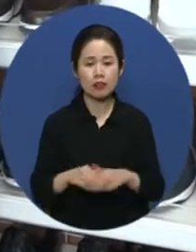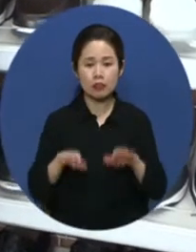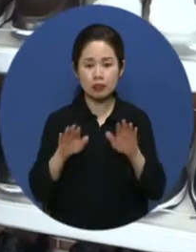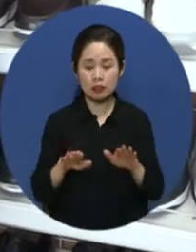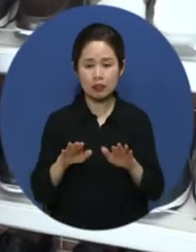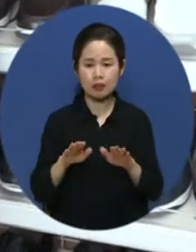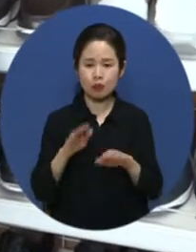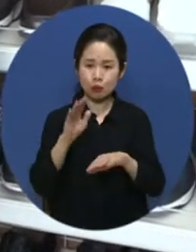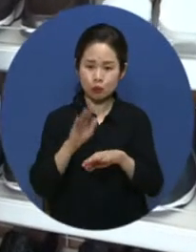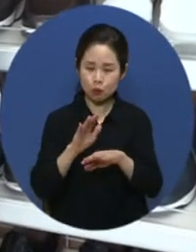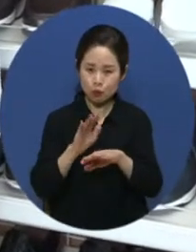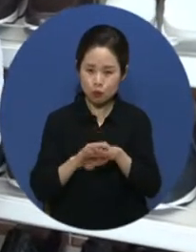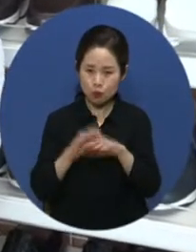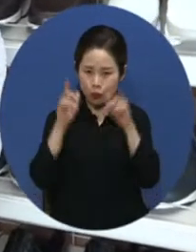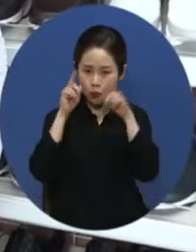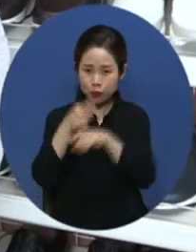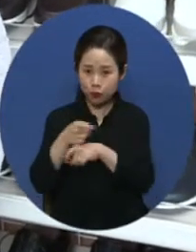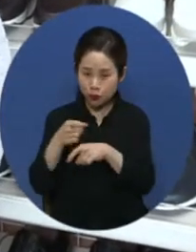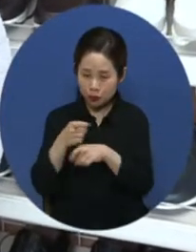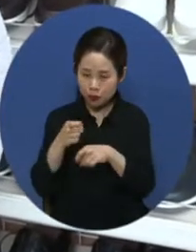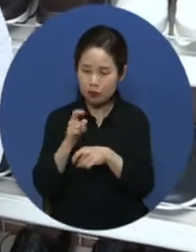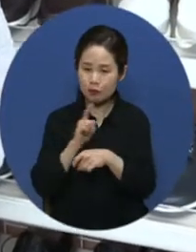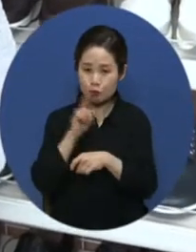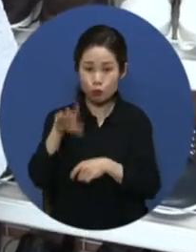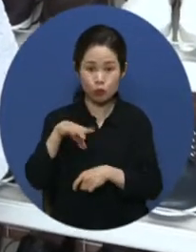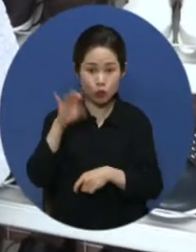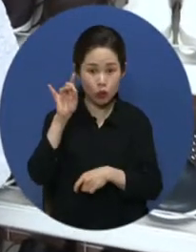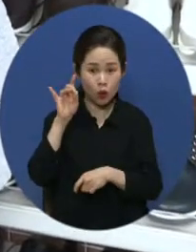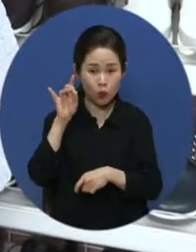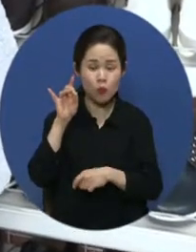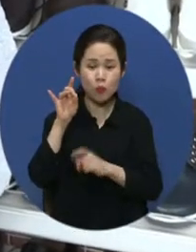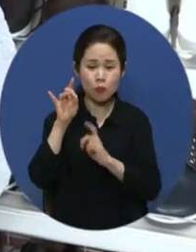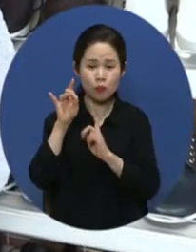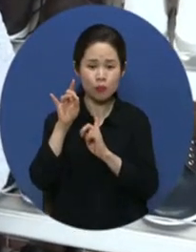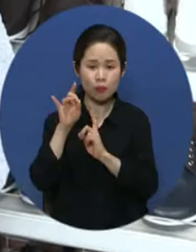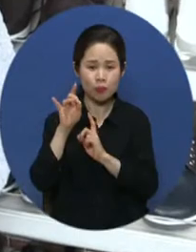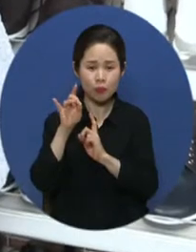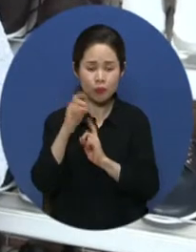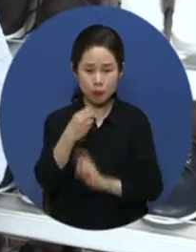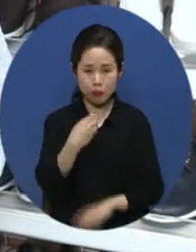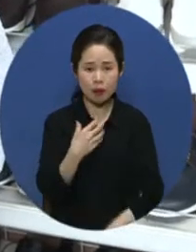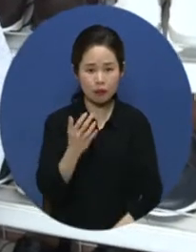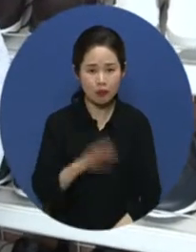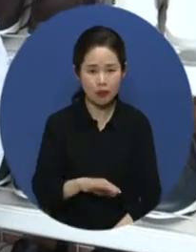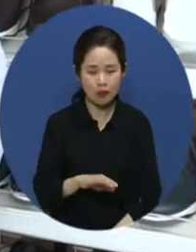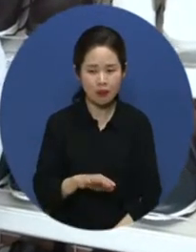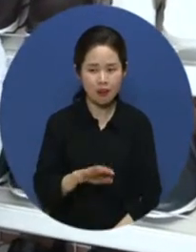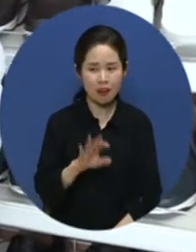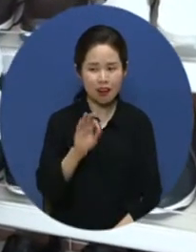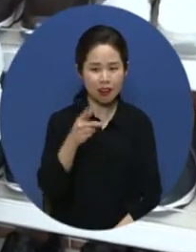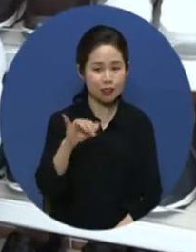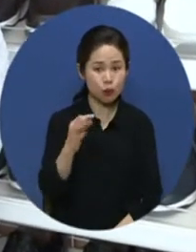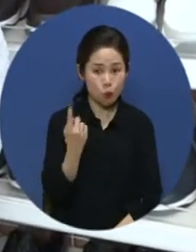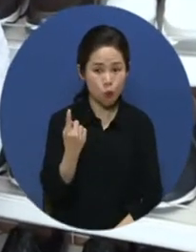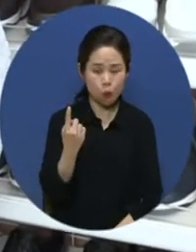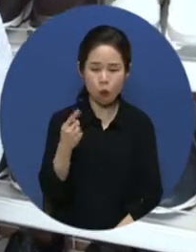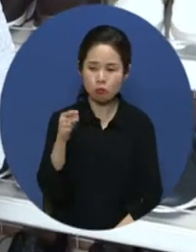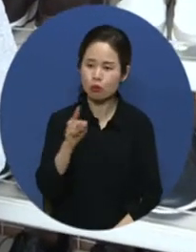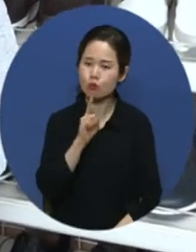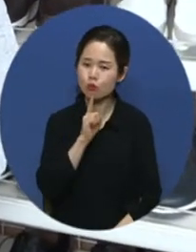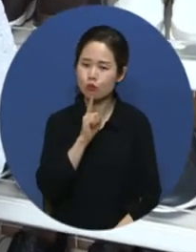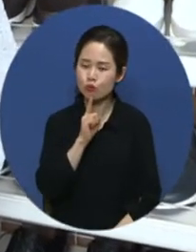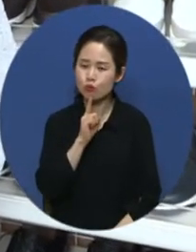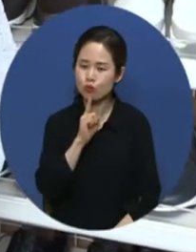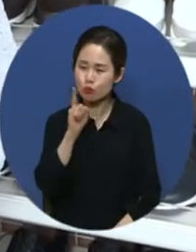그 수제 구두를 왜 아지오에서 처음 구로 맞춰야겠다는 그 이유가 있으셨던 거예요?